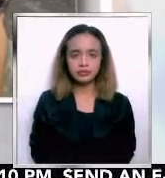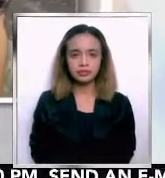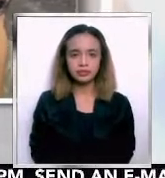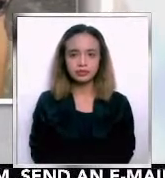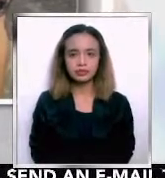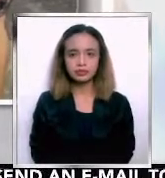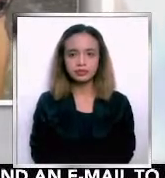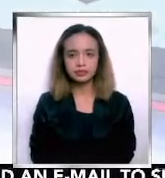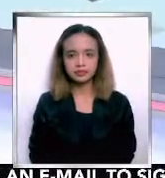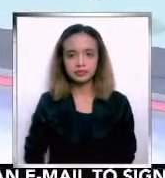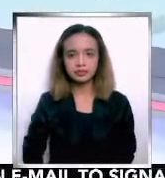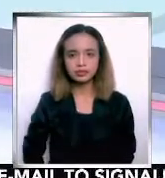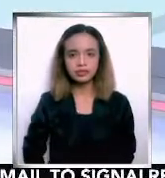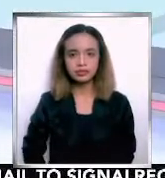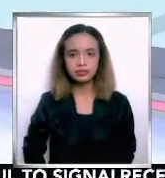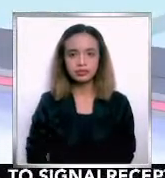Oras.